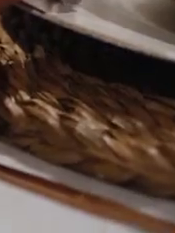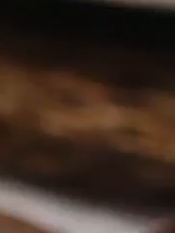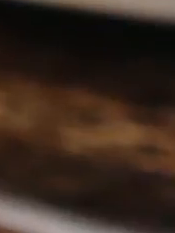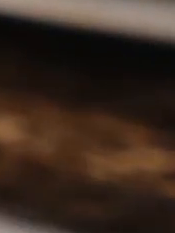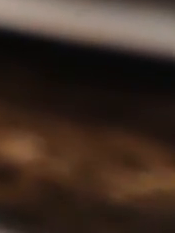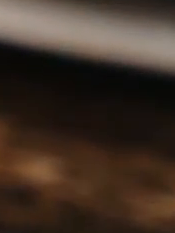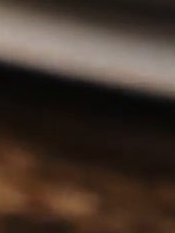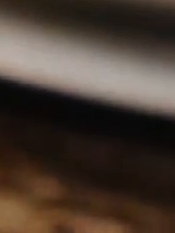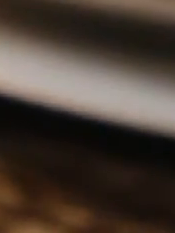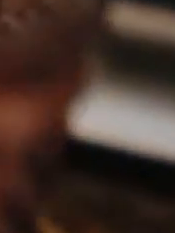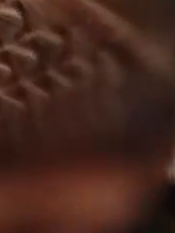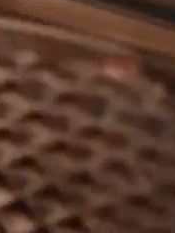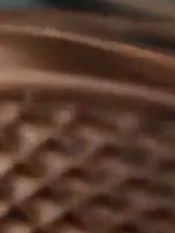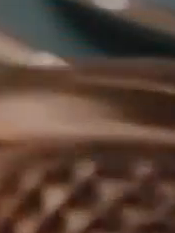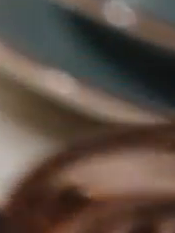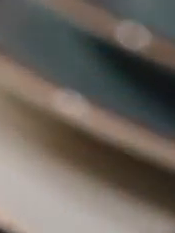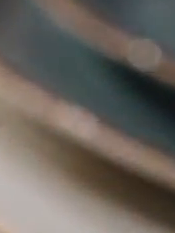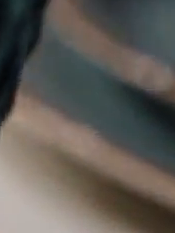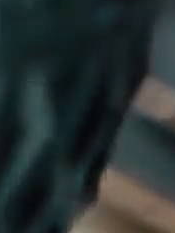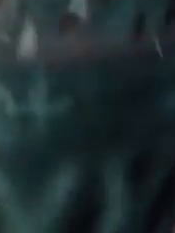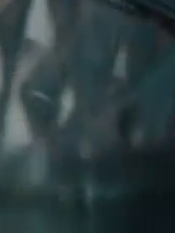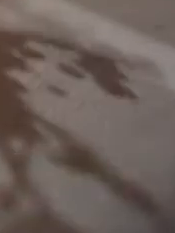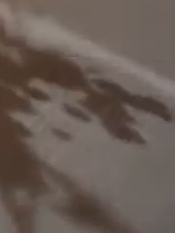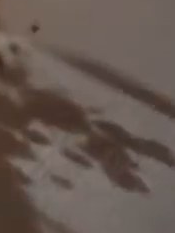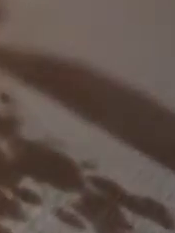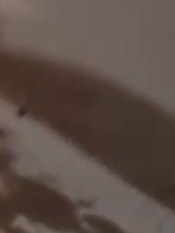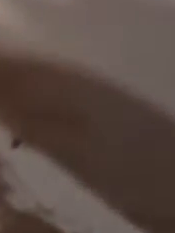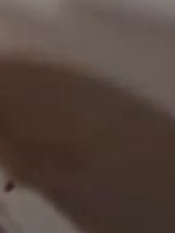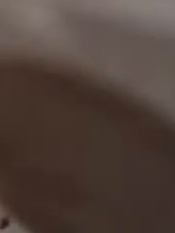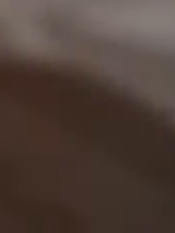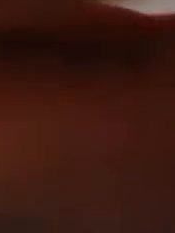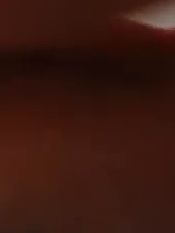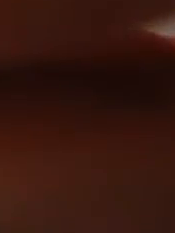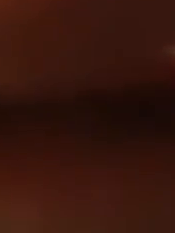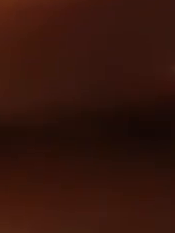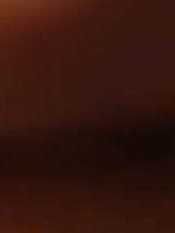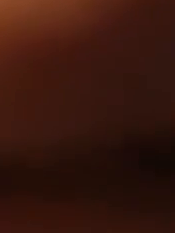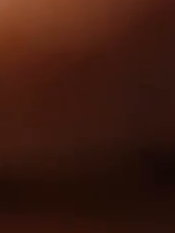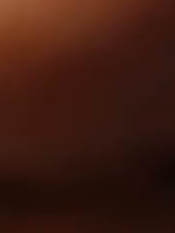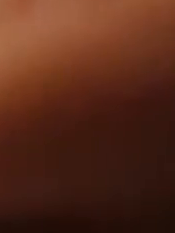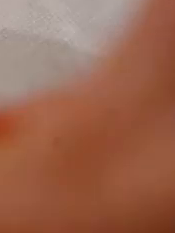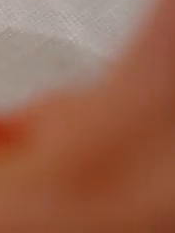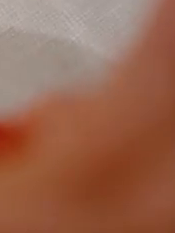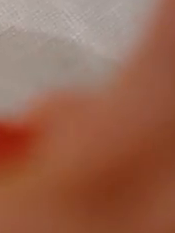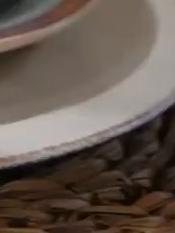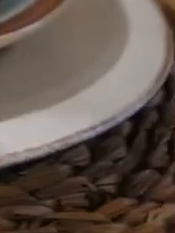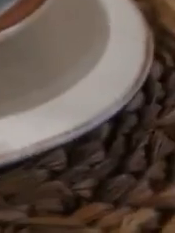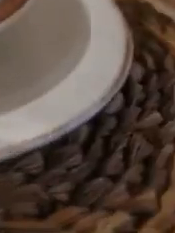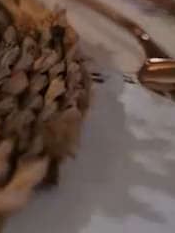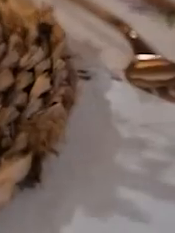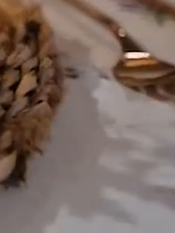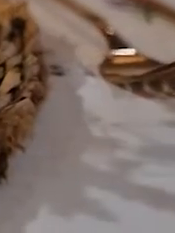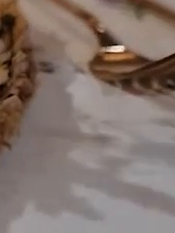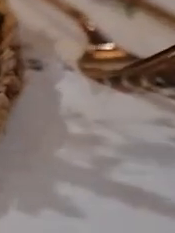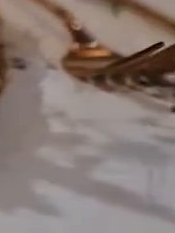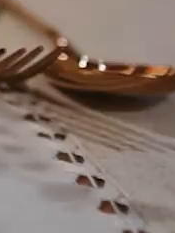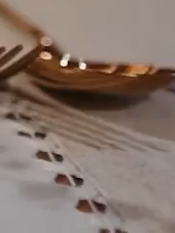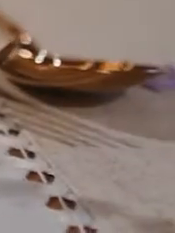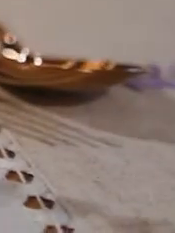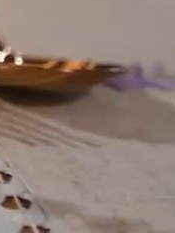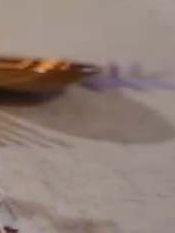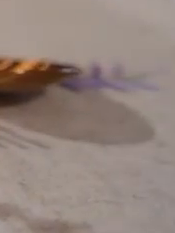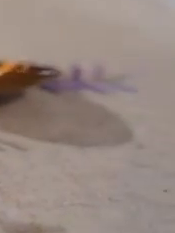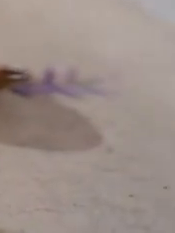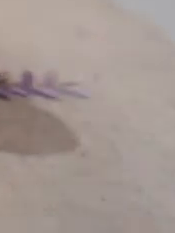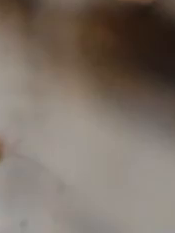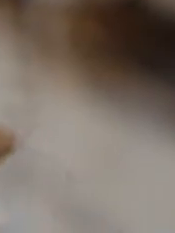ens oblidem de les coses importants. I si parem el temps una estona? I si fem una pausa? I si gaudim? I si cuidem els detalls